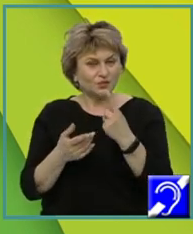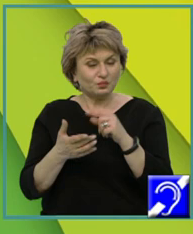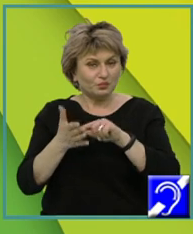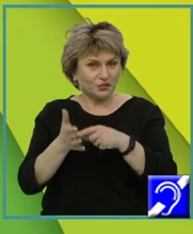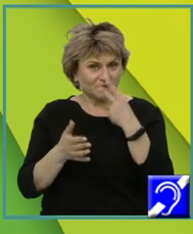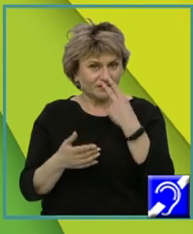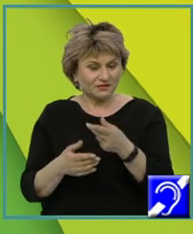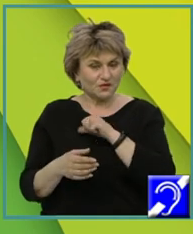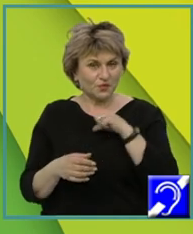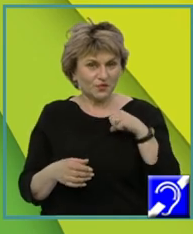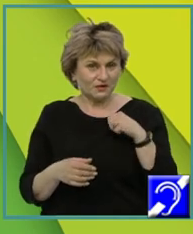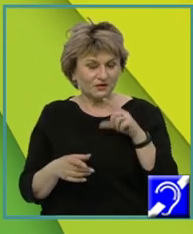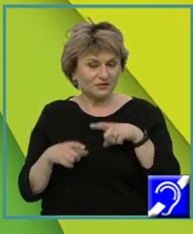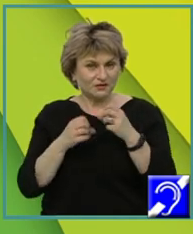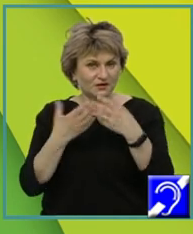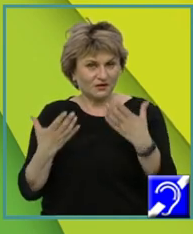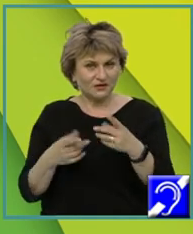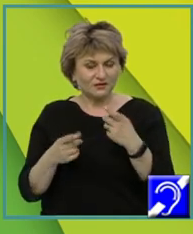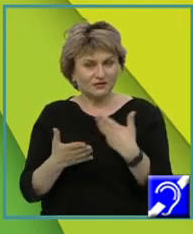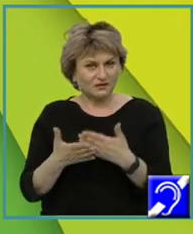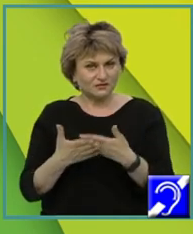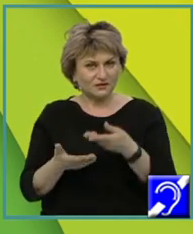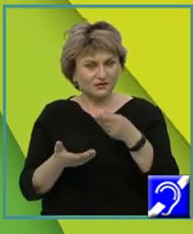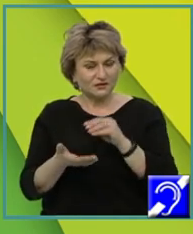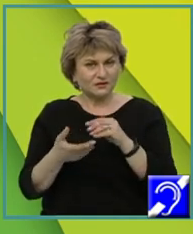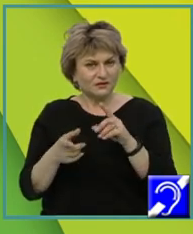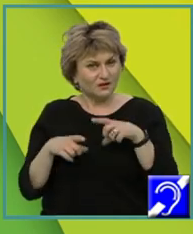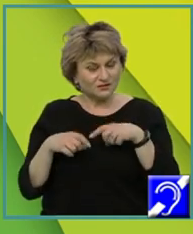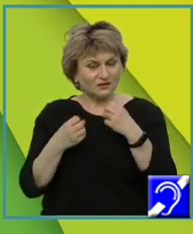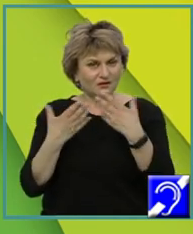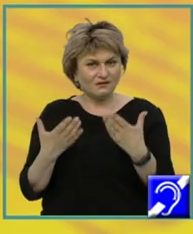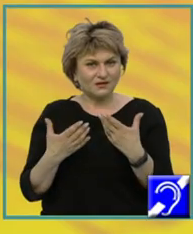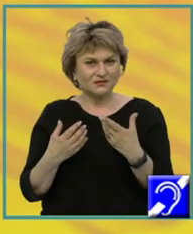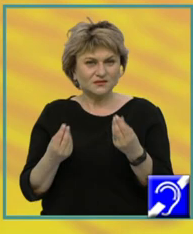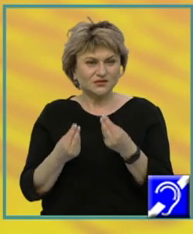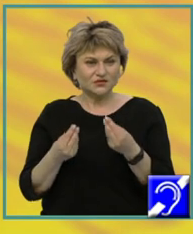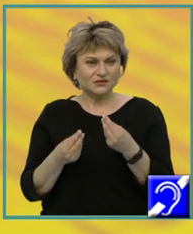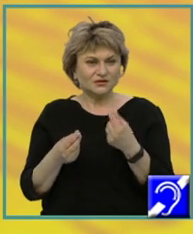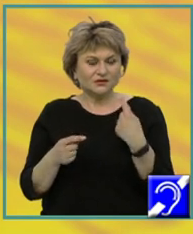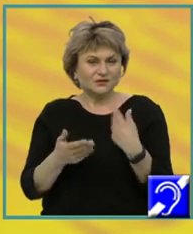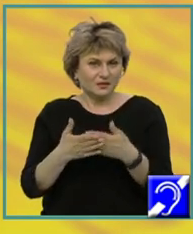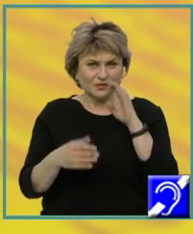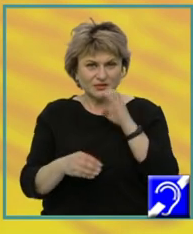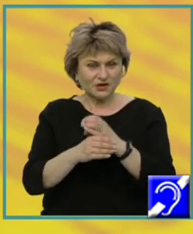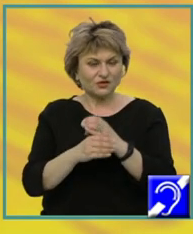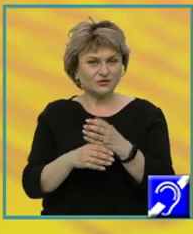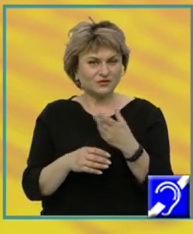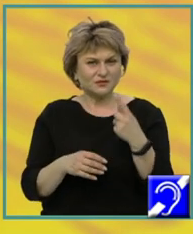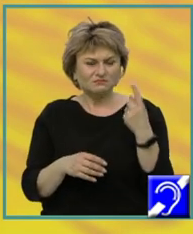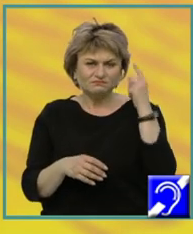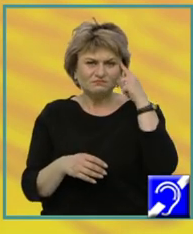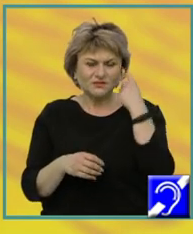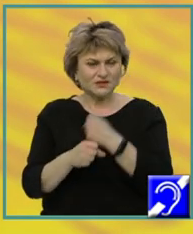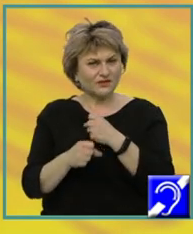unic îmi este clară De asemenea îmi este clar că incursiunea asta psihologică se realizează